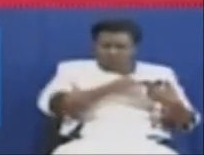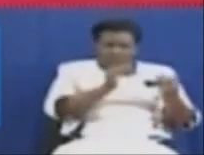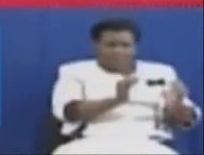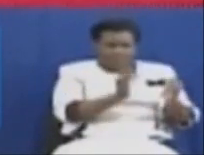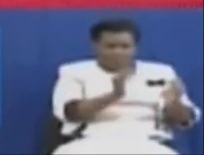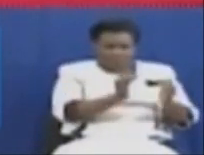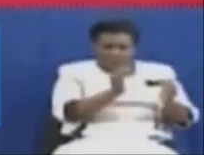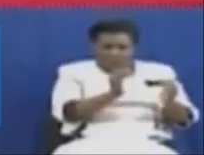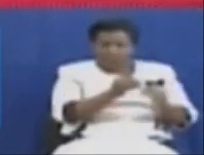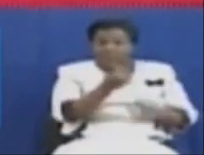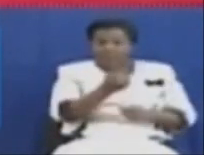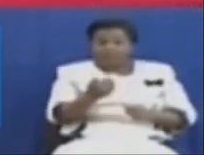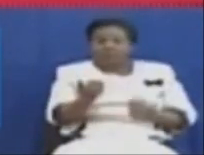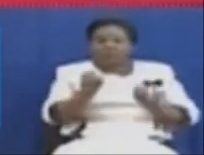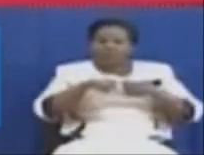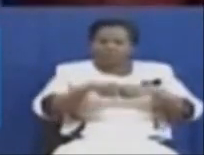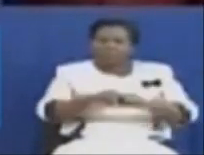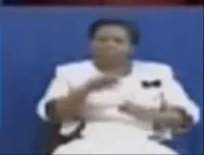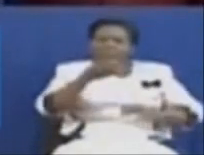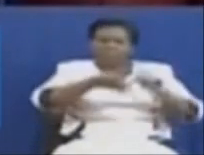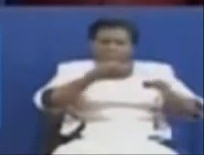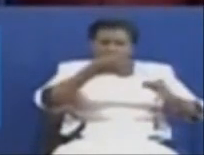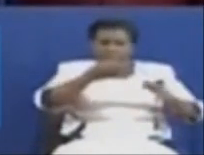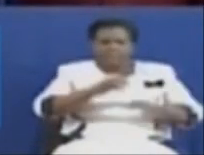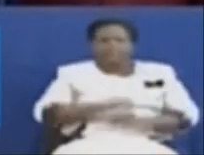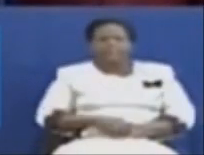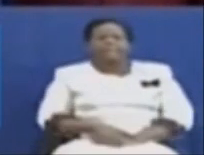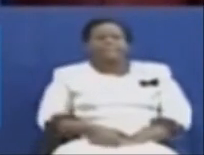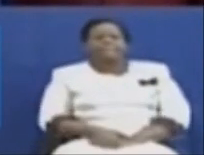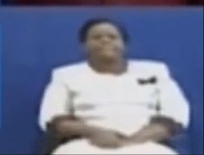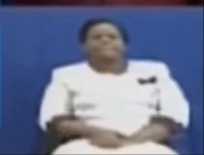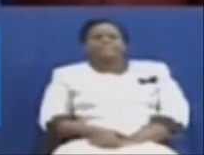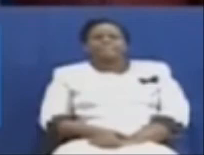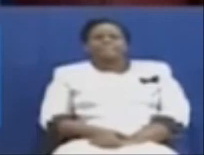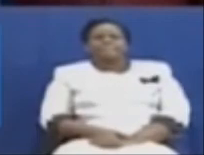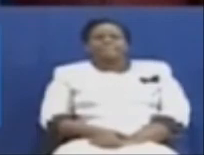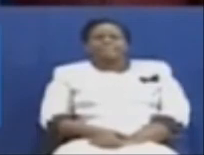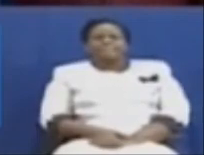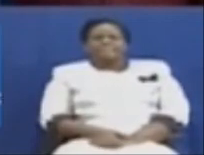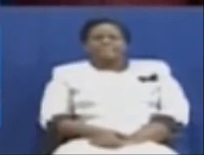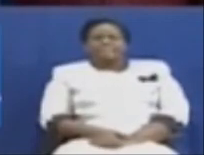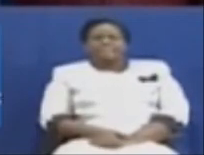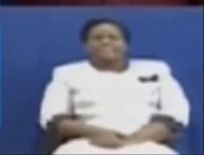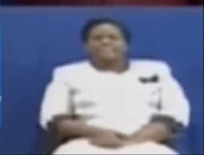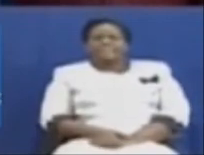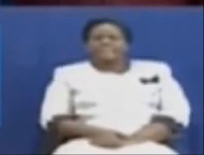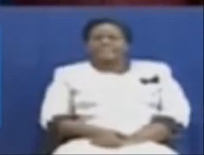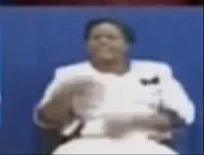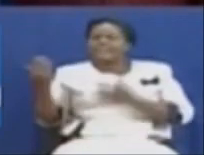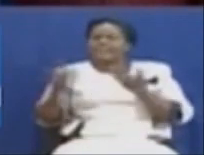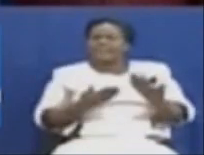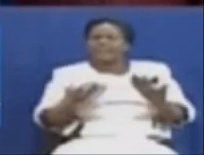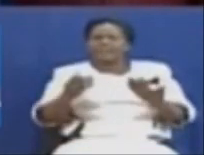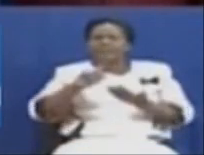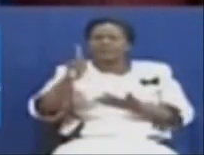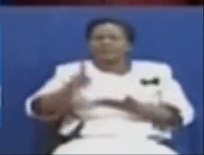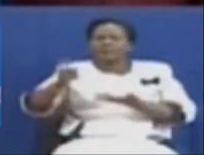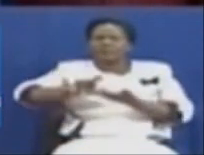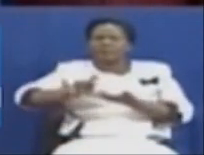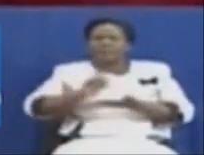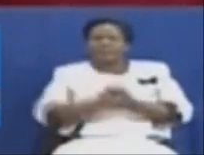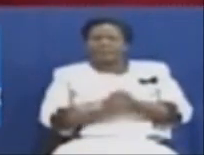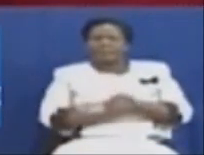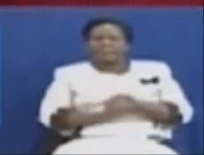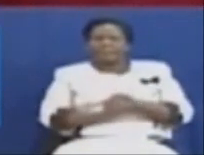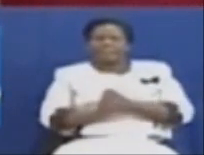maisha, kuunganishwa na familia pamoja na msaada wa kisaikolojia na kijamii. Mheshimiwa Naibu Spika, serikali kwa kushirikiana na wadau itaendelea kutoa elimu